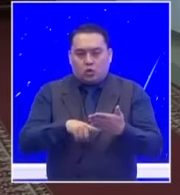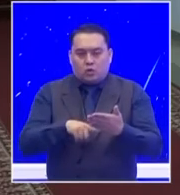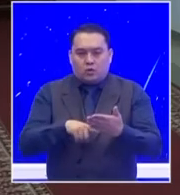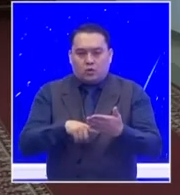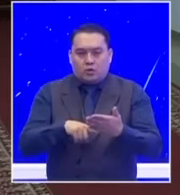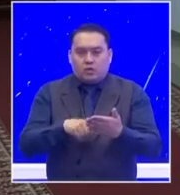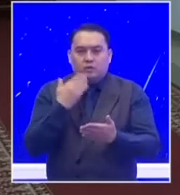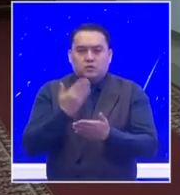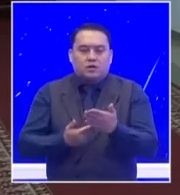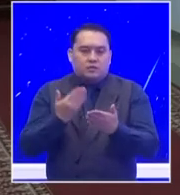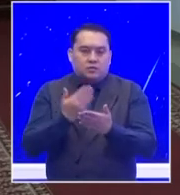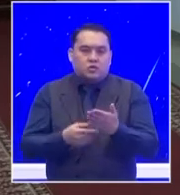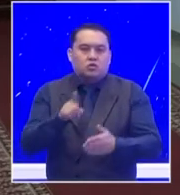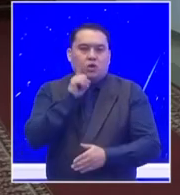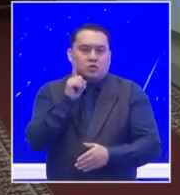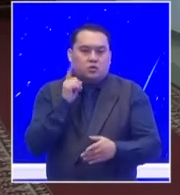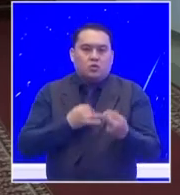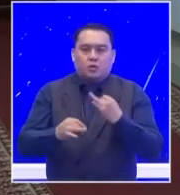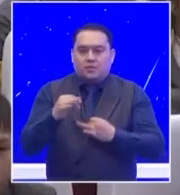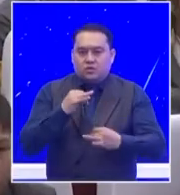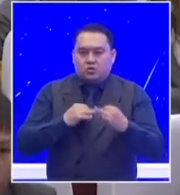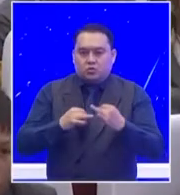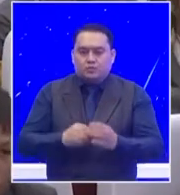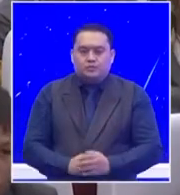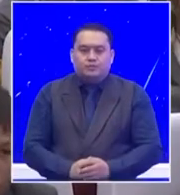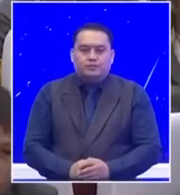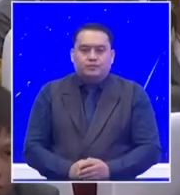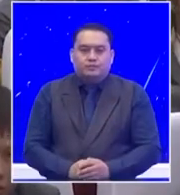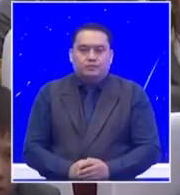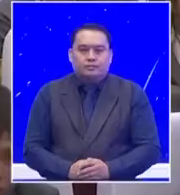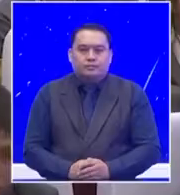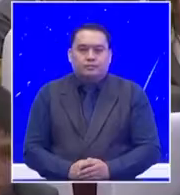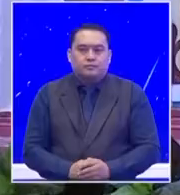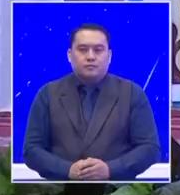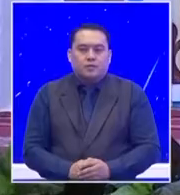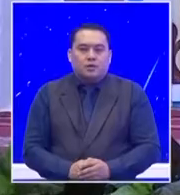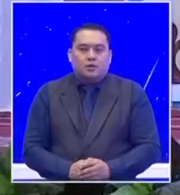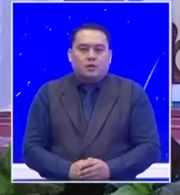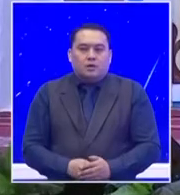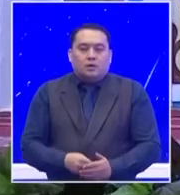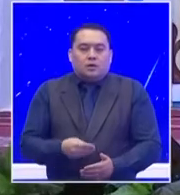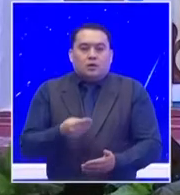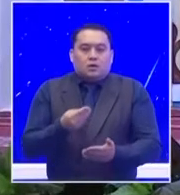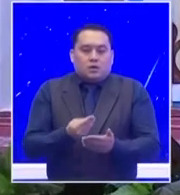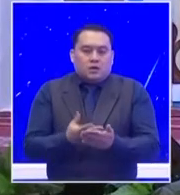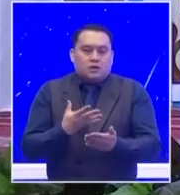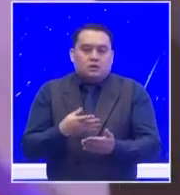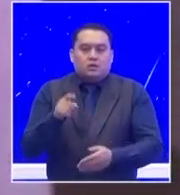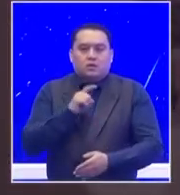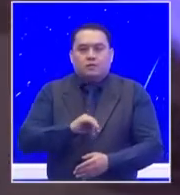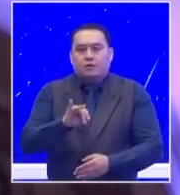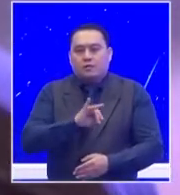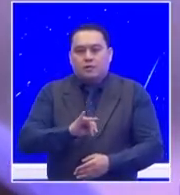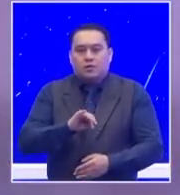ақыл кеңес сұрайтын жастармен әңгімелесу. Кездесуден жиылған жұрт рухани азық алып, поэзиядан сусындады. Алда Мақпал